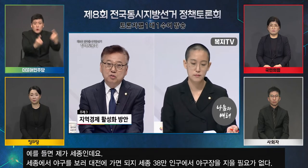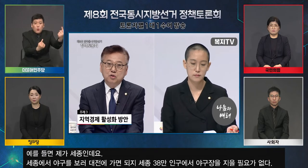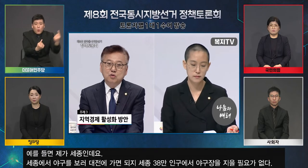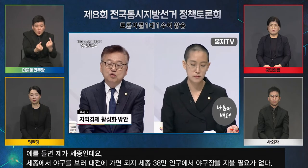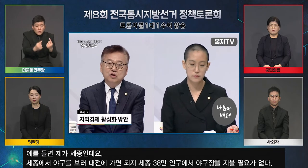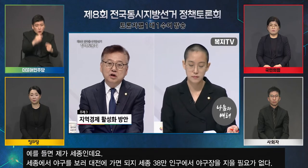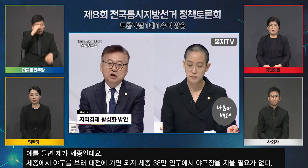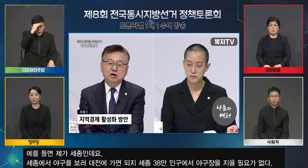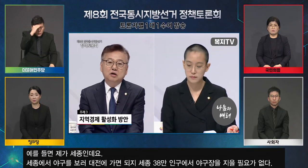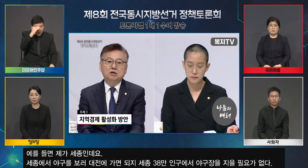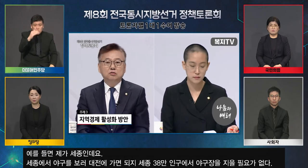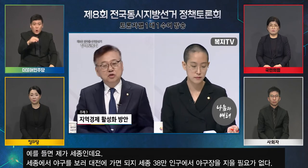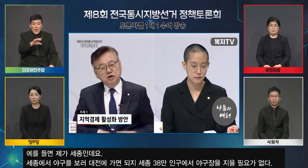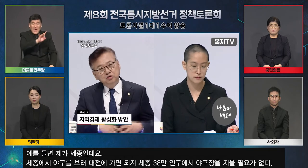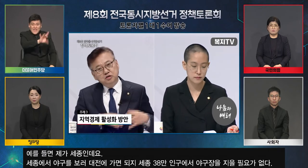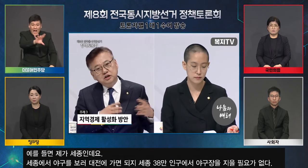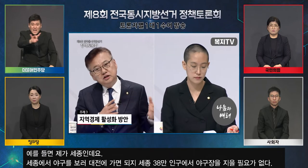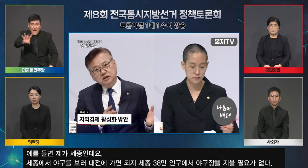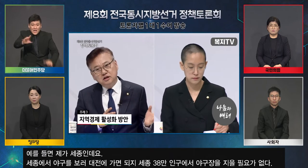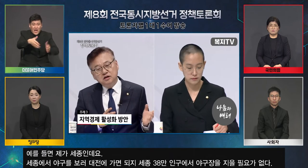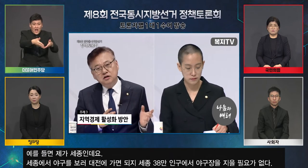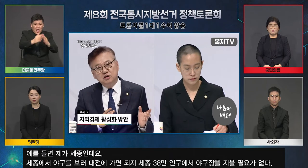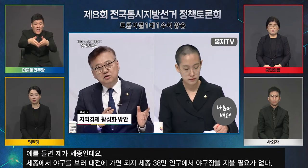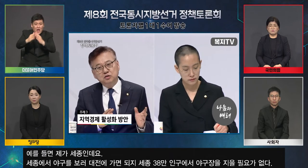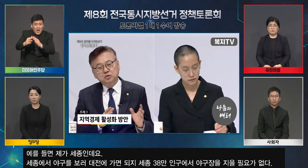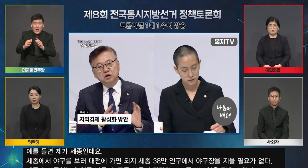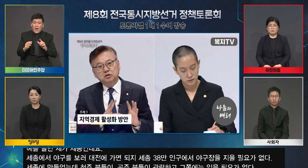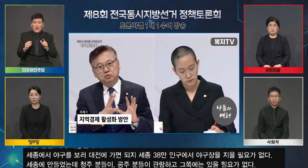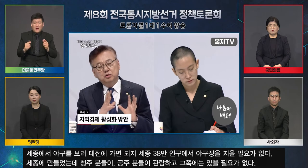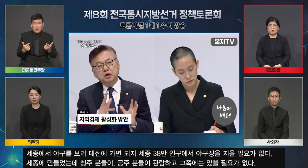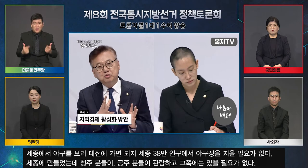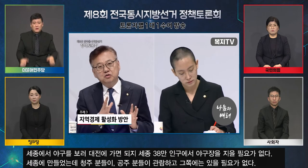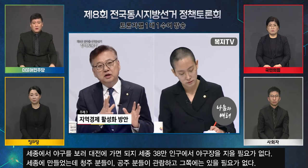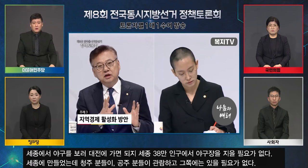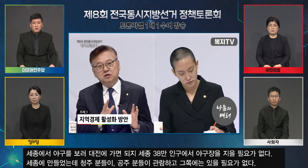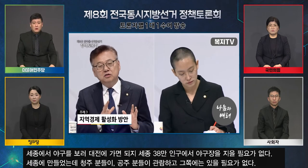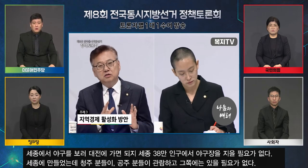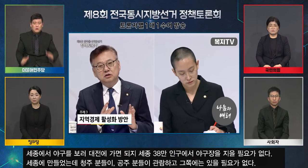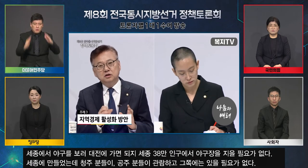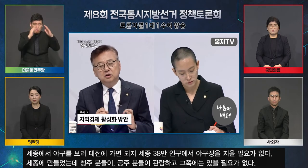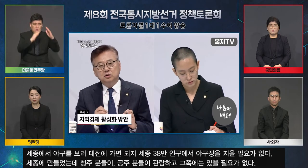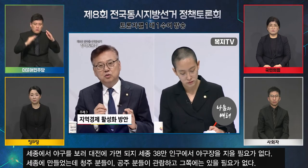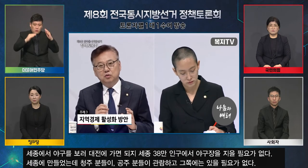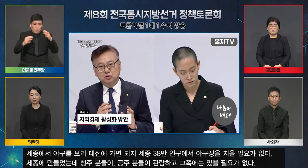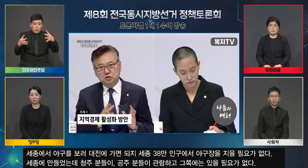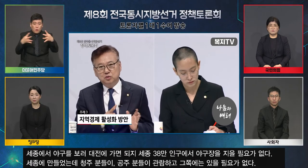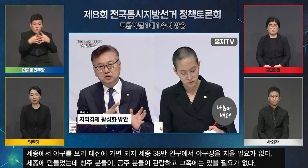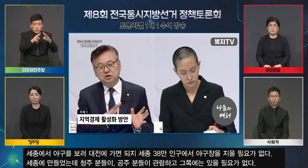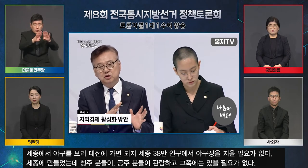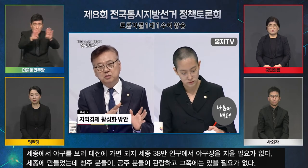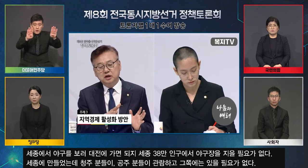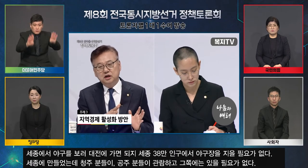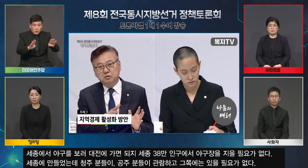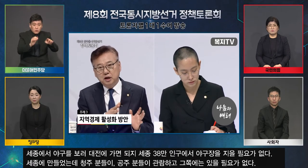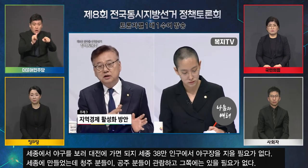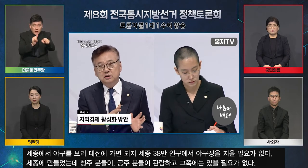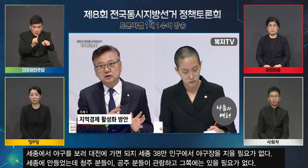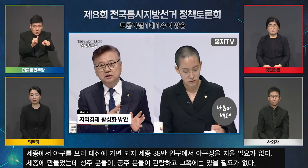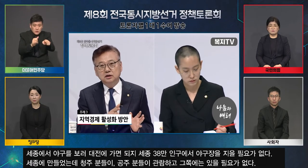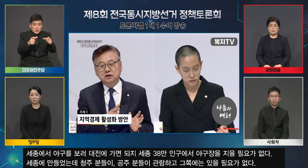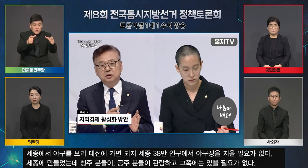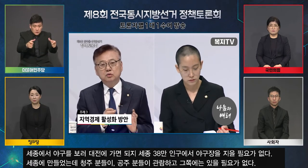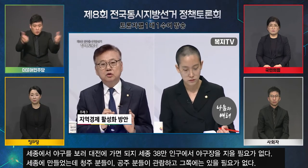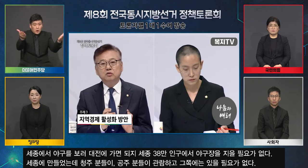공주의 문화 유적이 있으니까 그쪽에 박물관이나 이런 것을 또 그쪽의 지역에 맞게